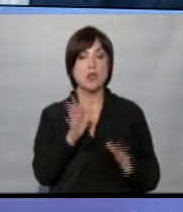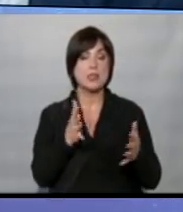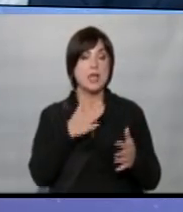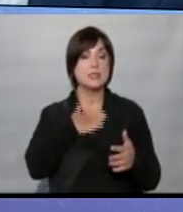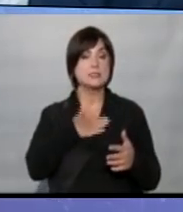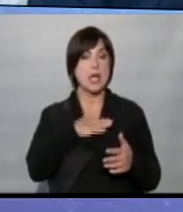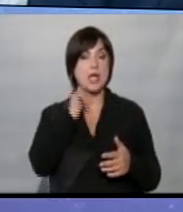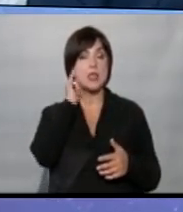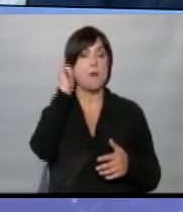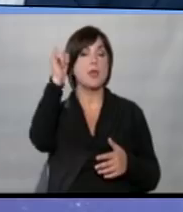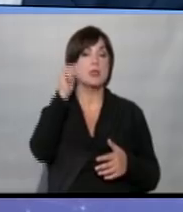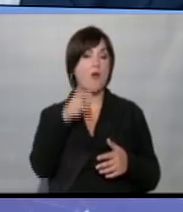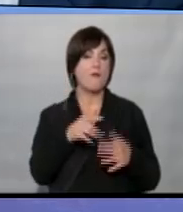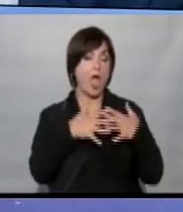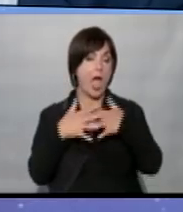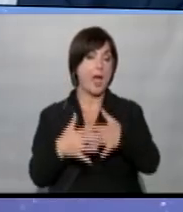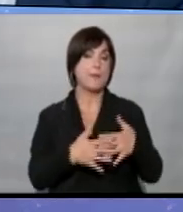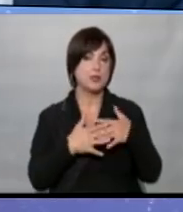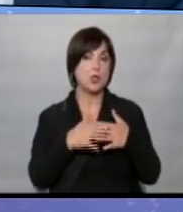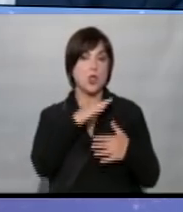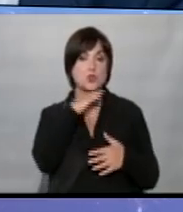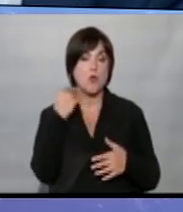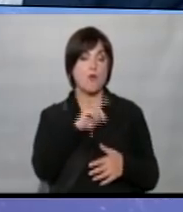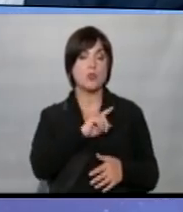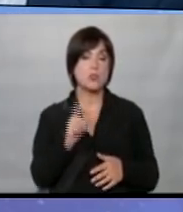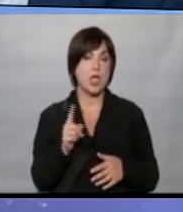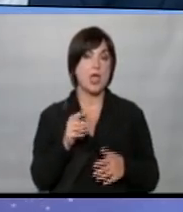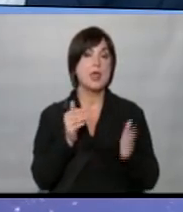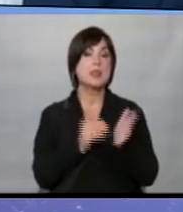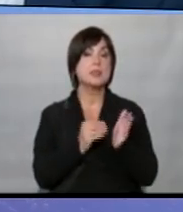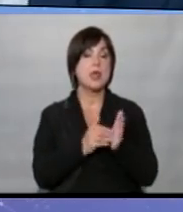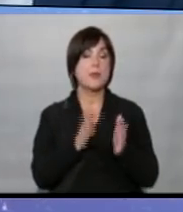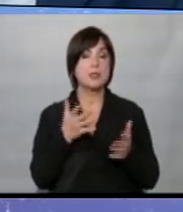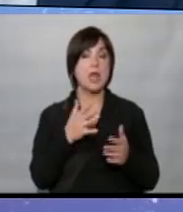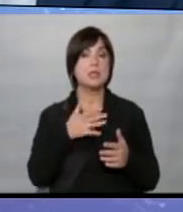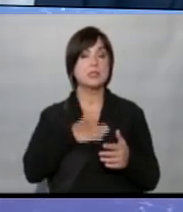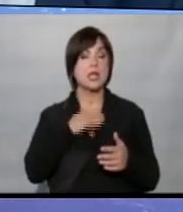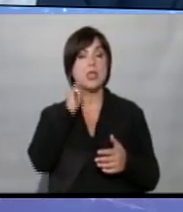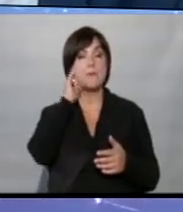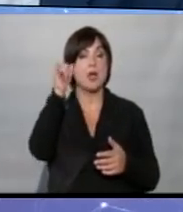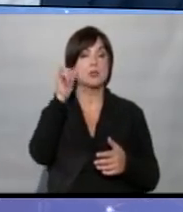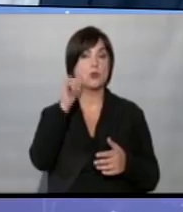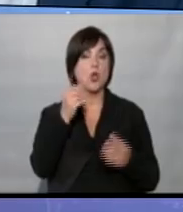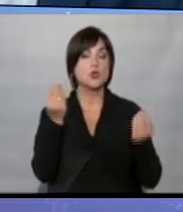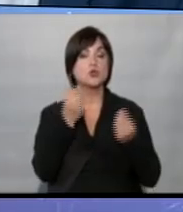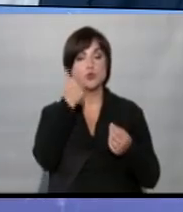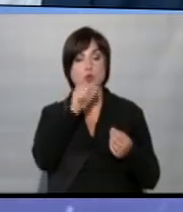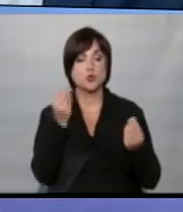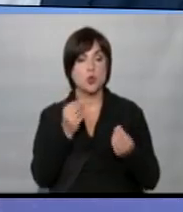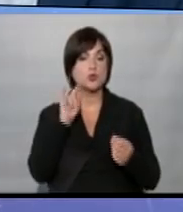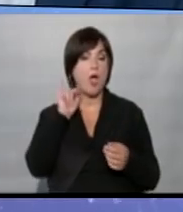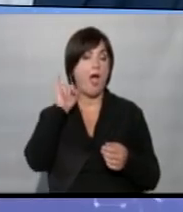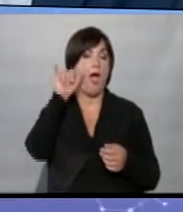дали сака да патуват во Америка, е доволно. Не. Па треба, дали сака да патувате, со што? Со авион